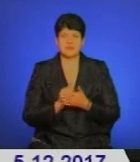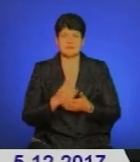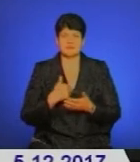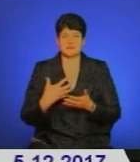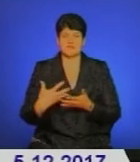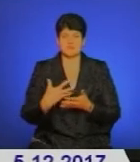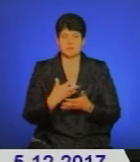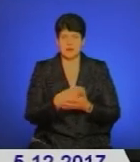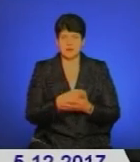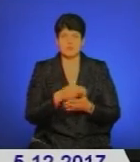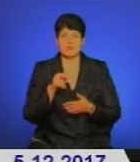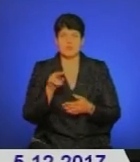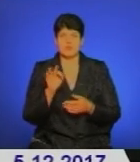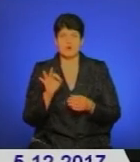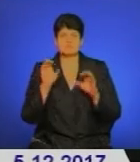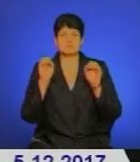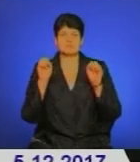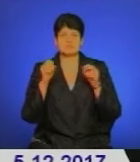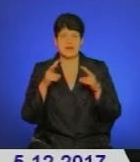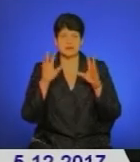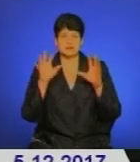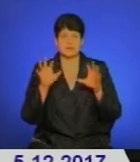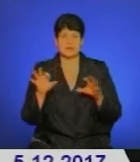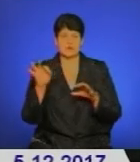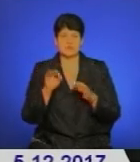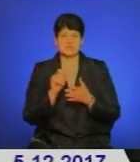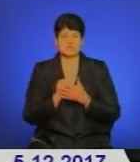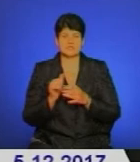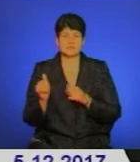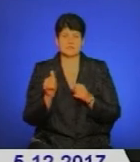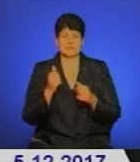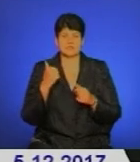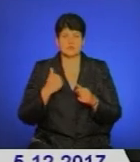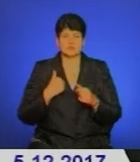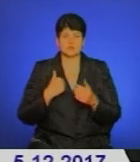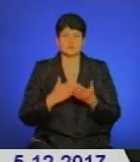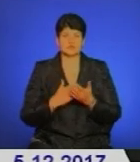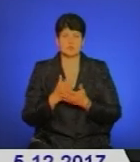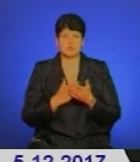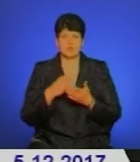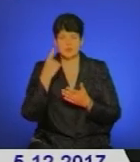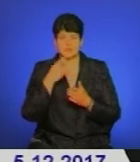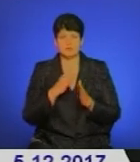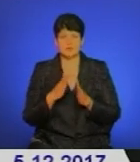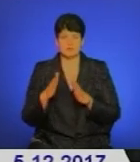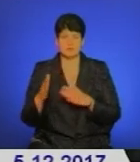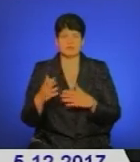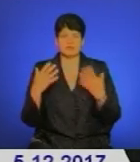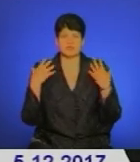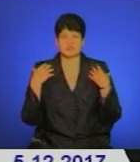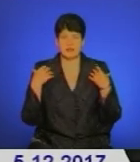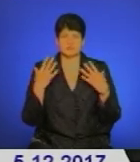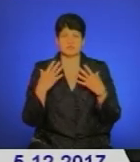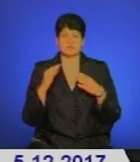виплачують по спеціальному закону про пенсійне забезпечення військовослужбовців, осіб рядового і начальницького